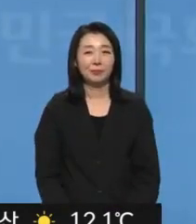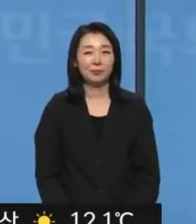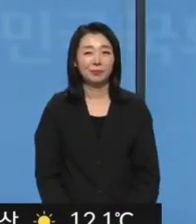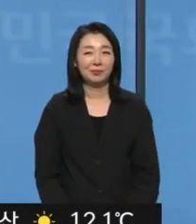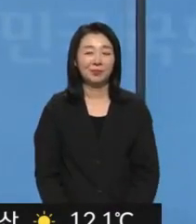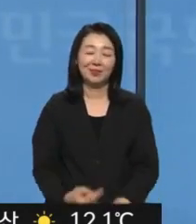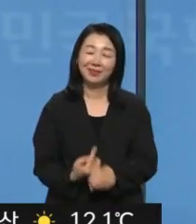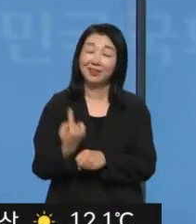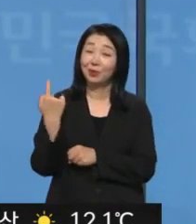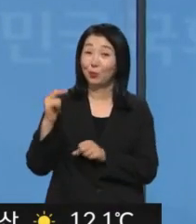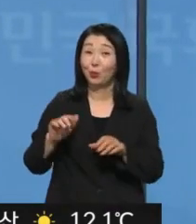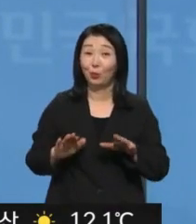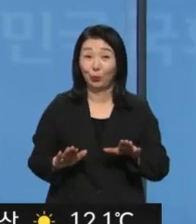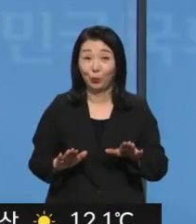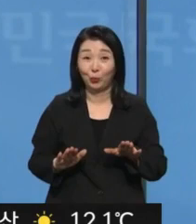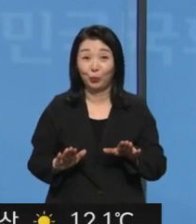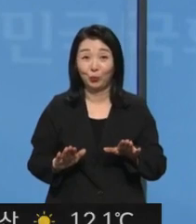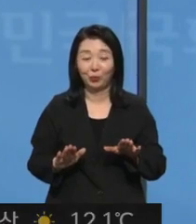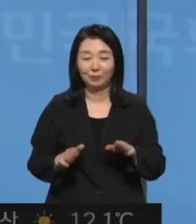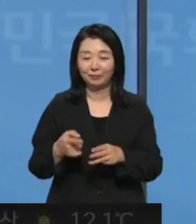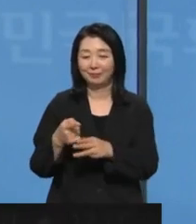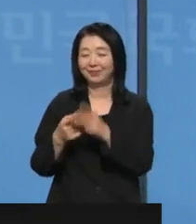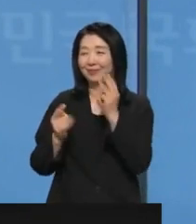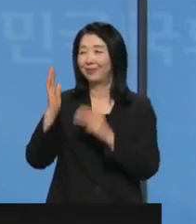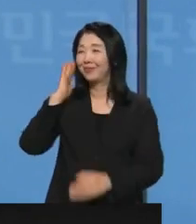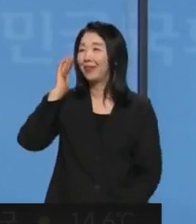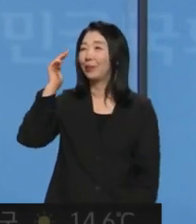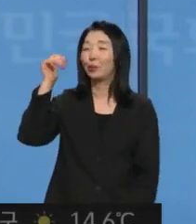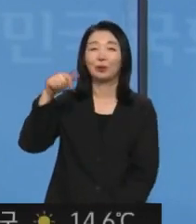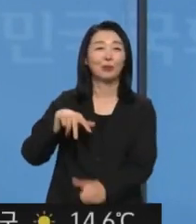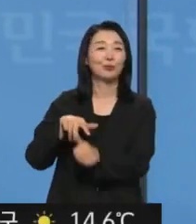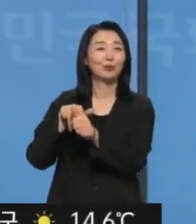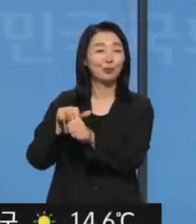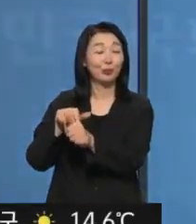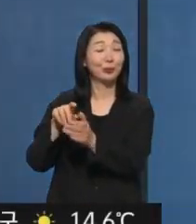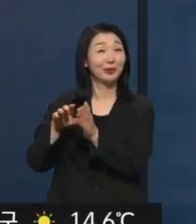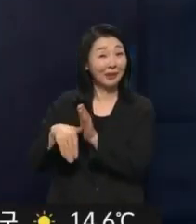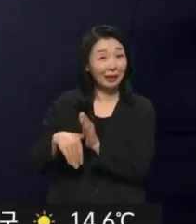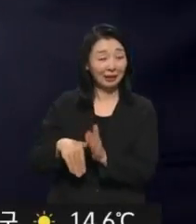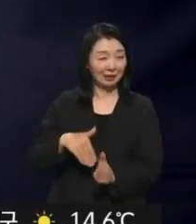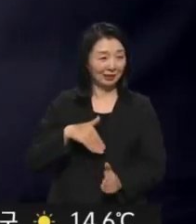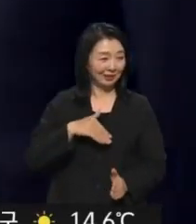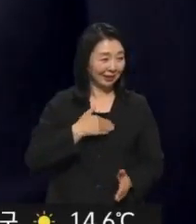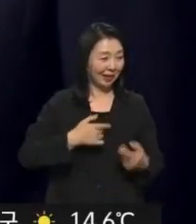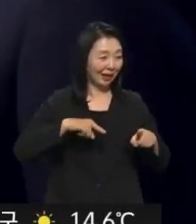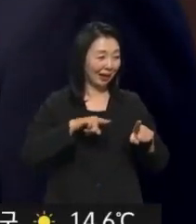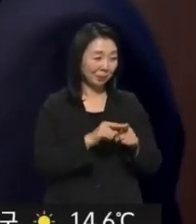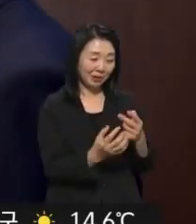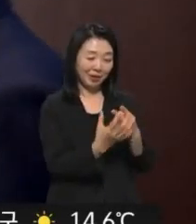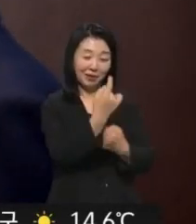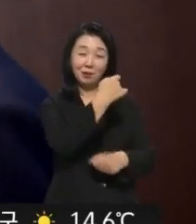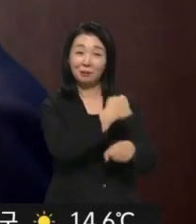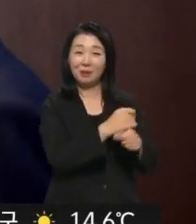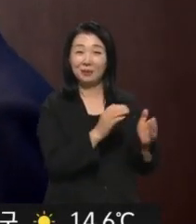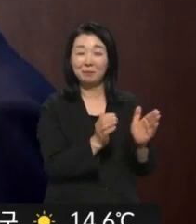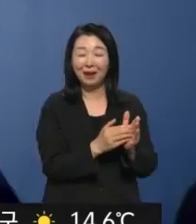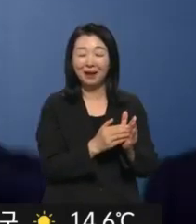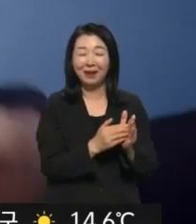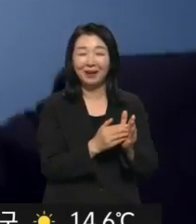1년 전 오늘은 윤석열 대통령 후보와 제가 단일화를 이루고 공정과